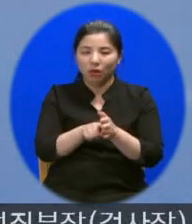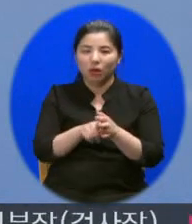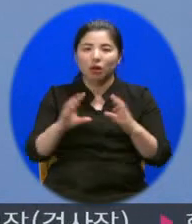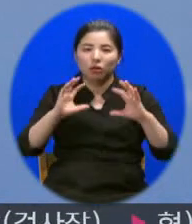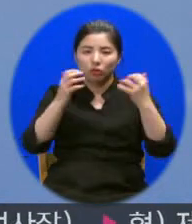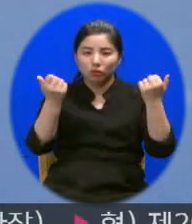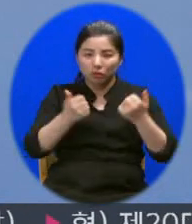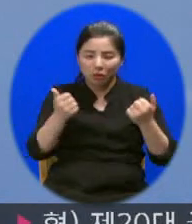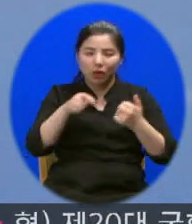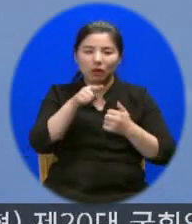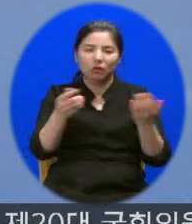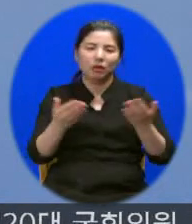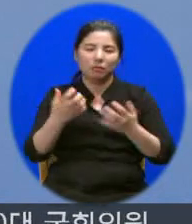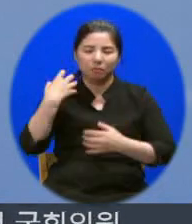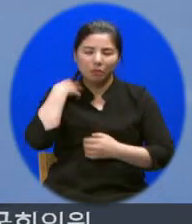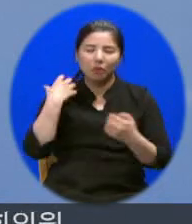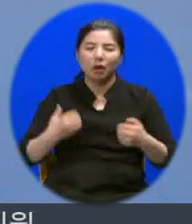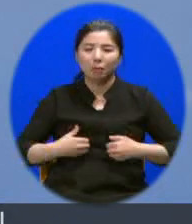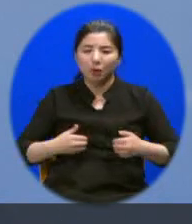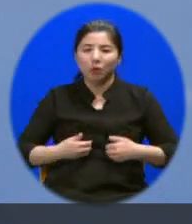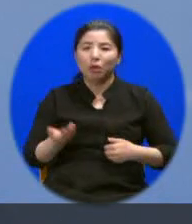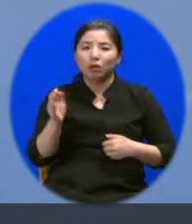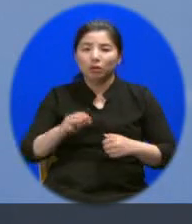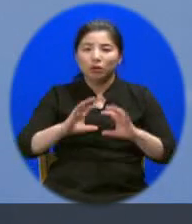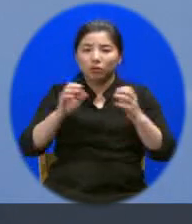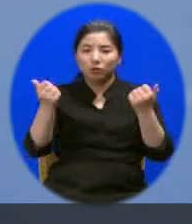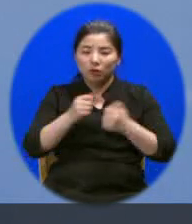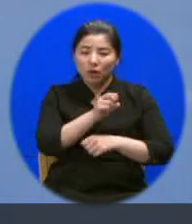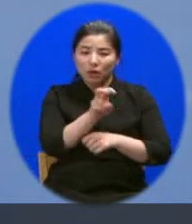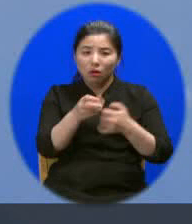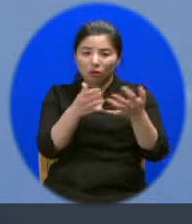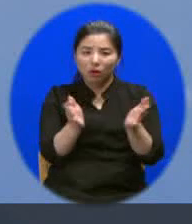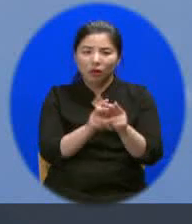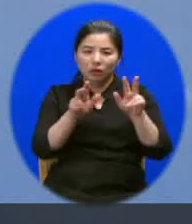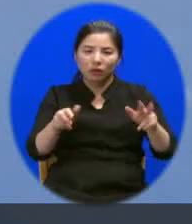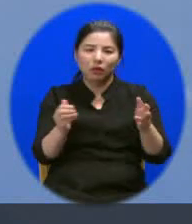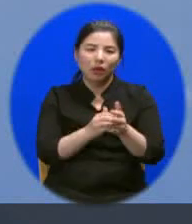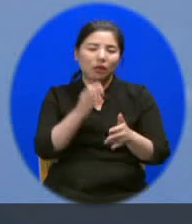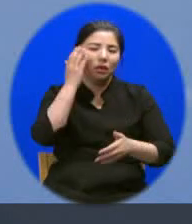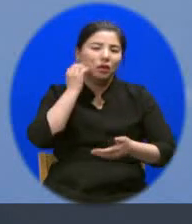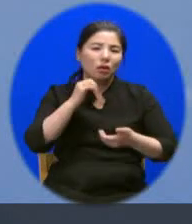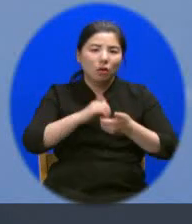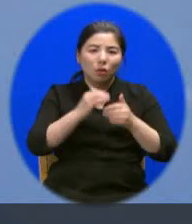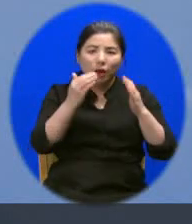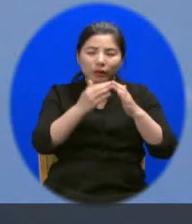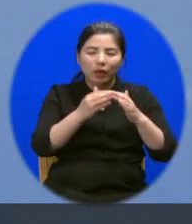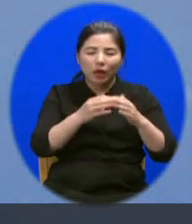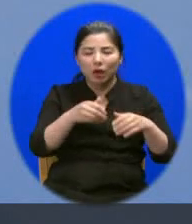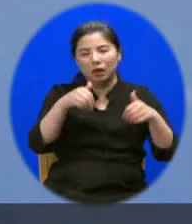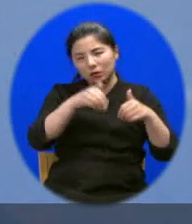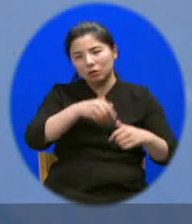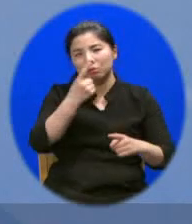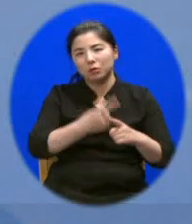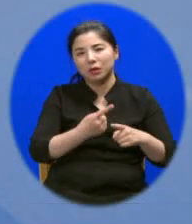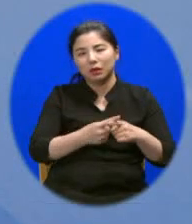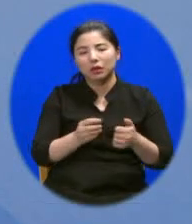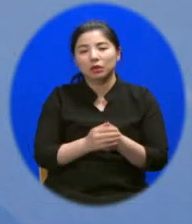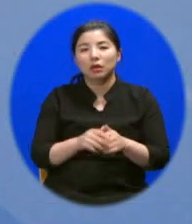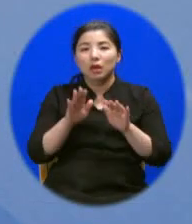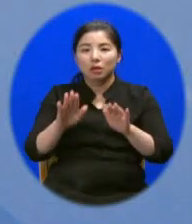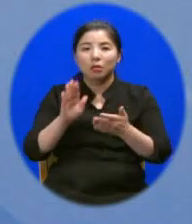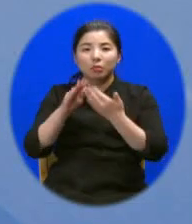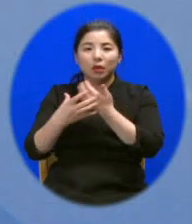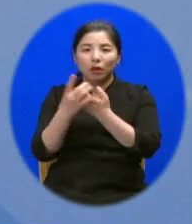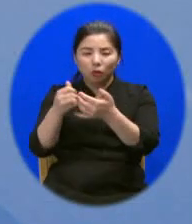국회가 그 일을 해야 됩니다 근데 국회의원 다음은 지금까지 청와대의 거수기 역할만 했습니다 이번에 저희 미래